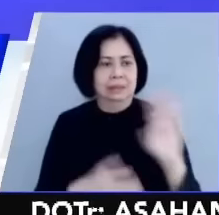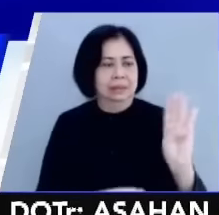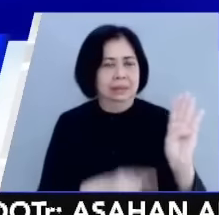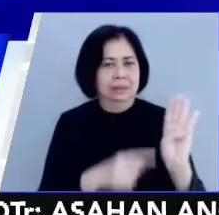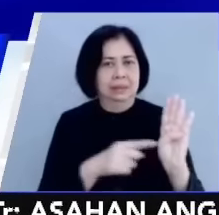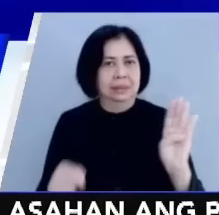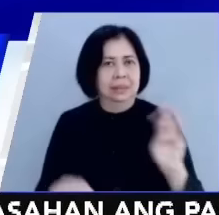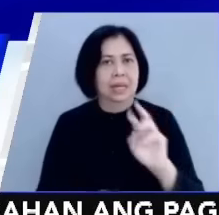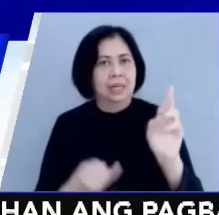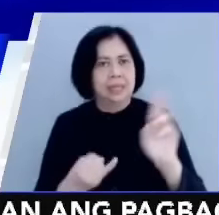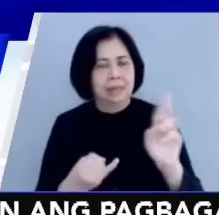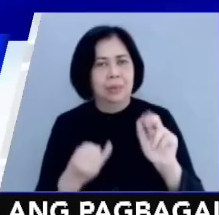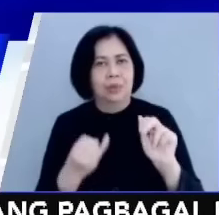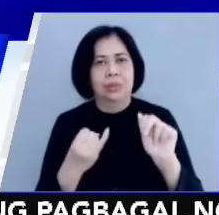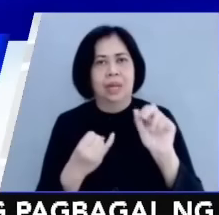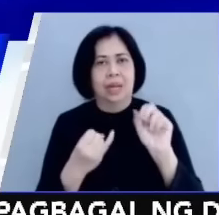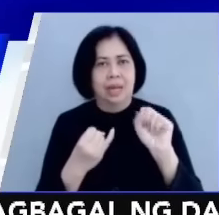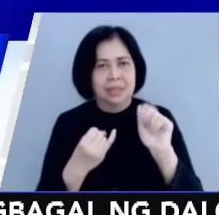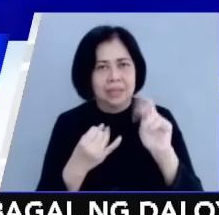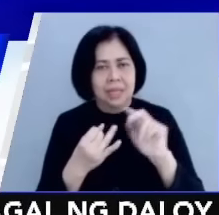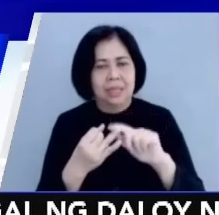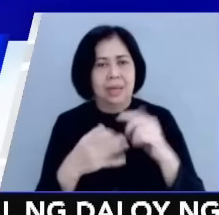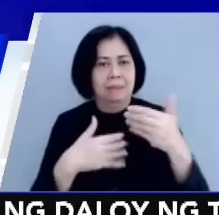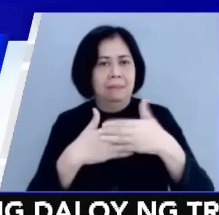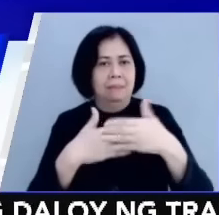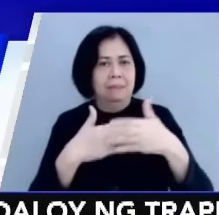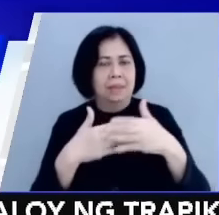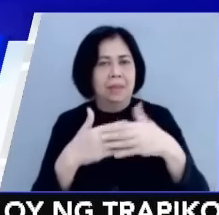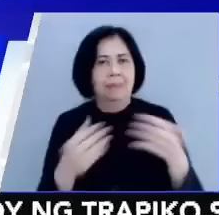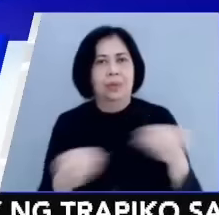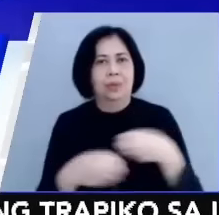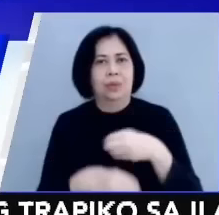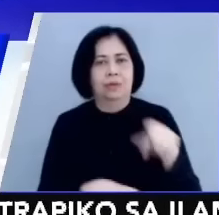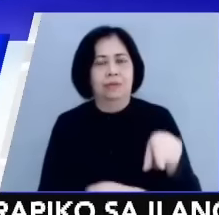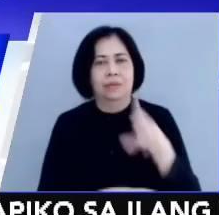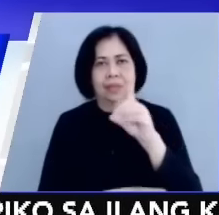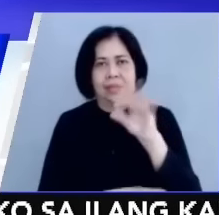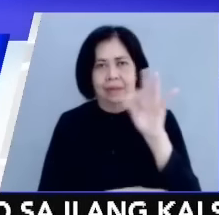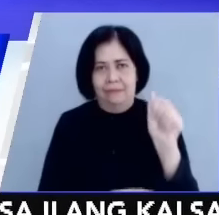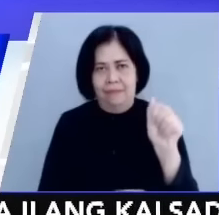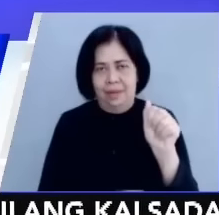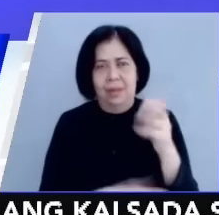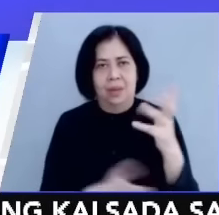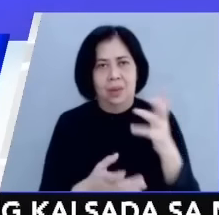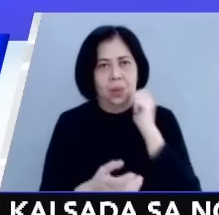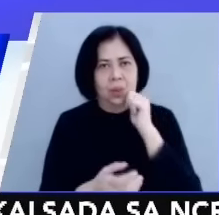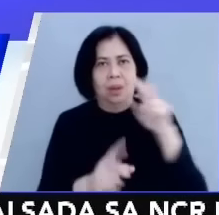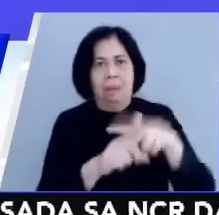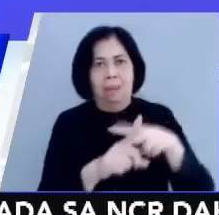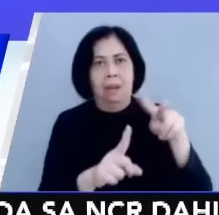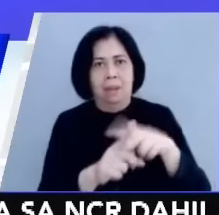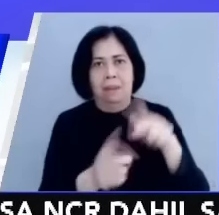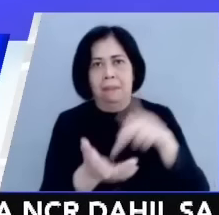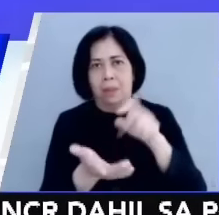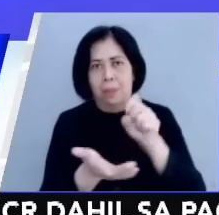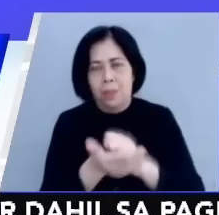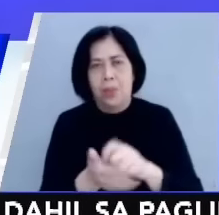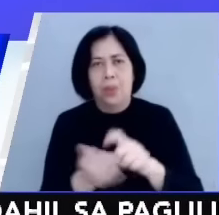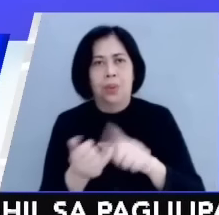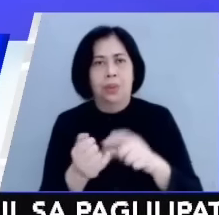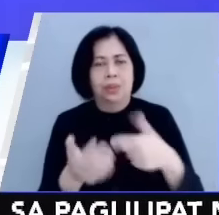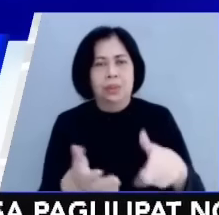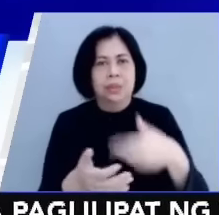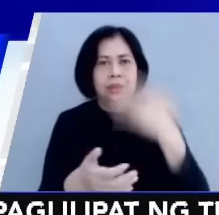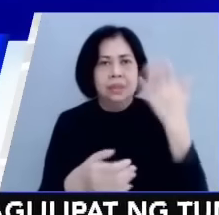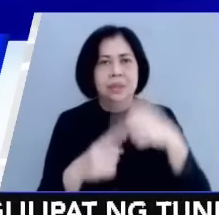Asiana Station, malapit sa opisina ng Department of Foreign Affairs kung saan nag-a-apply ng passport at katapat na halos ng Baclaran